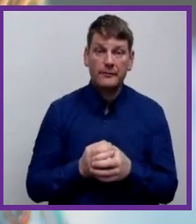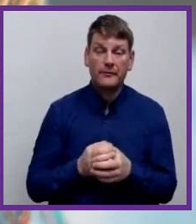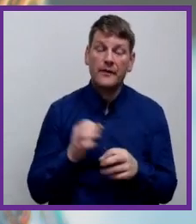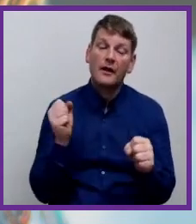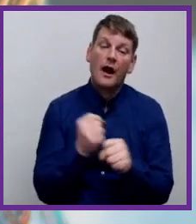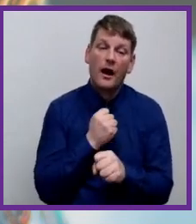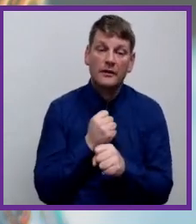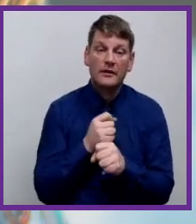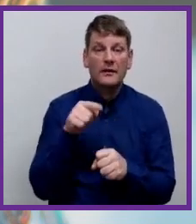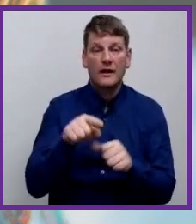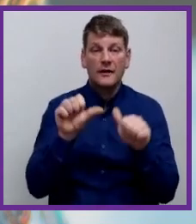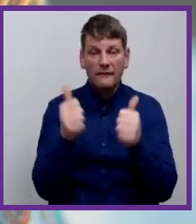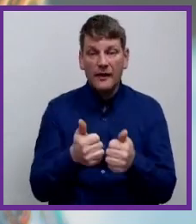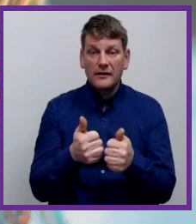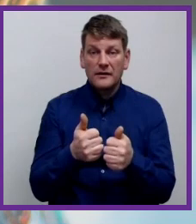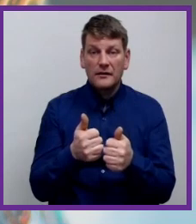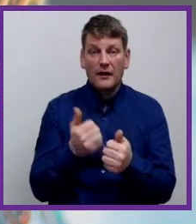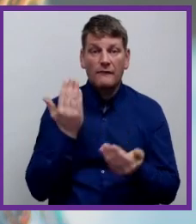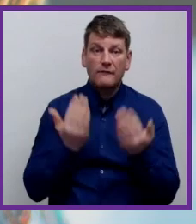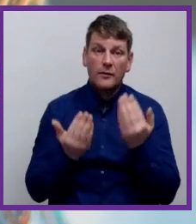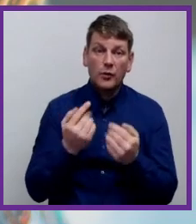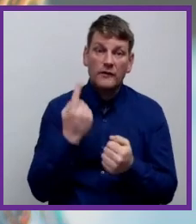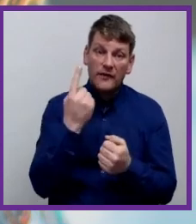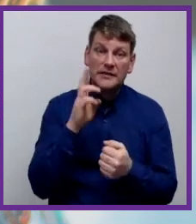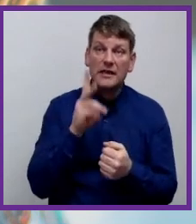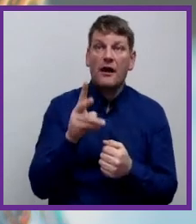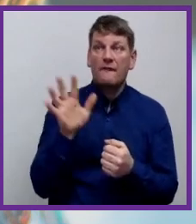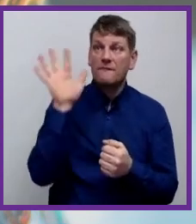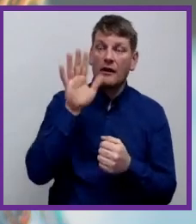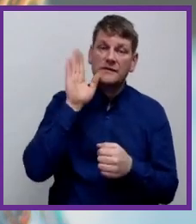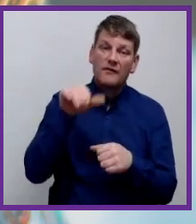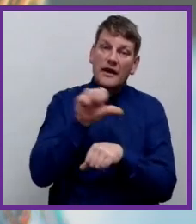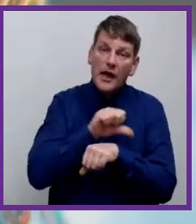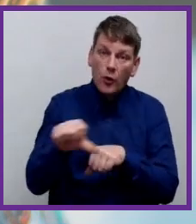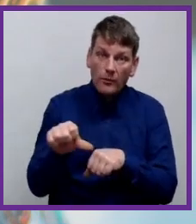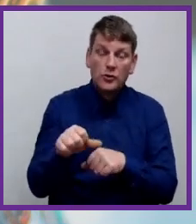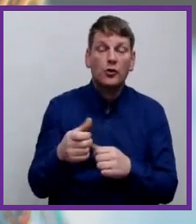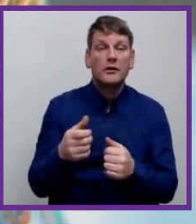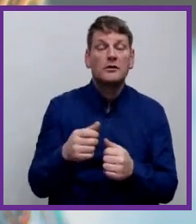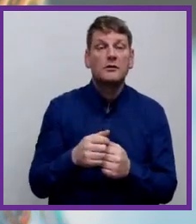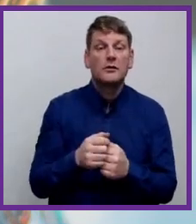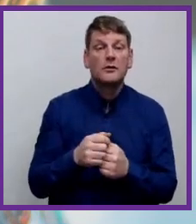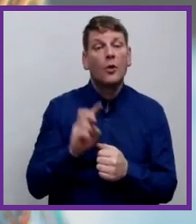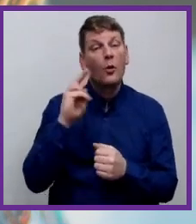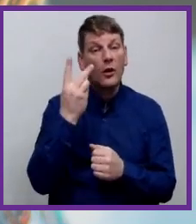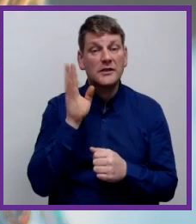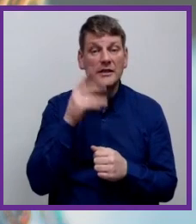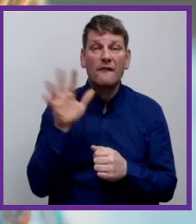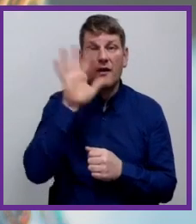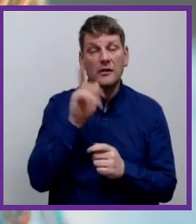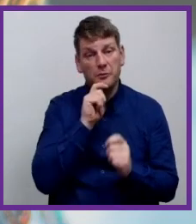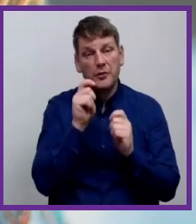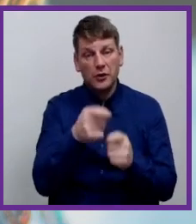gan tādā veidā varbūt viens ir, ka valsts var ierobežot, bet otrs arī, nu, valsts arī